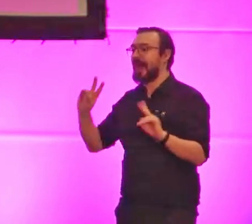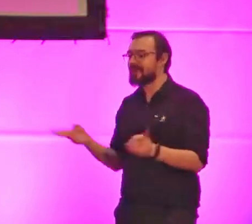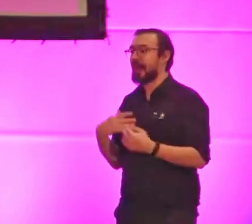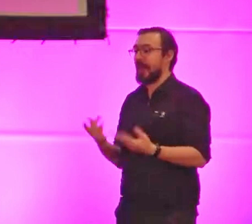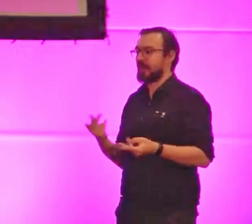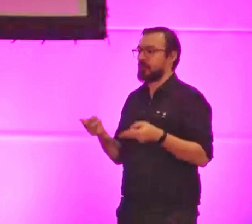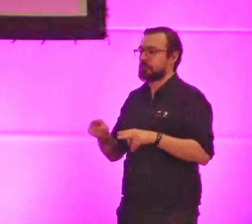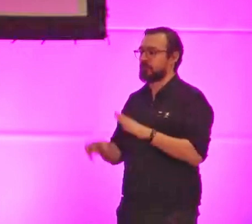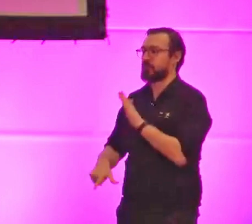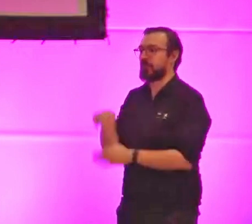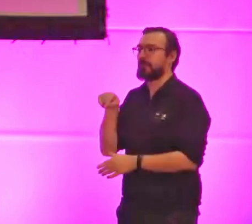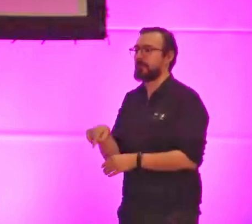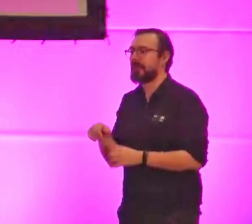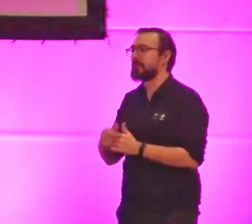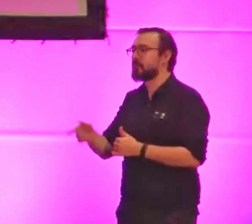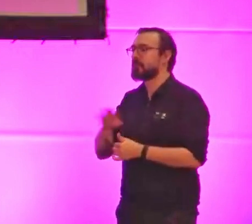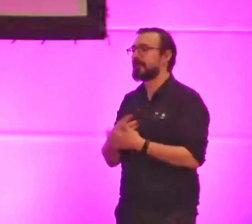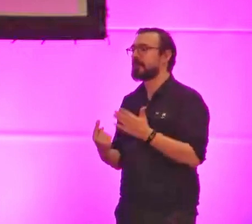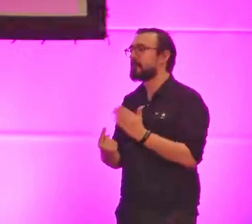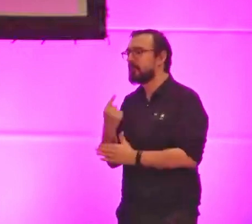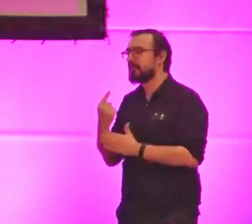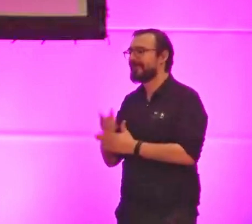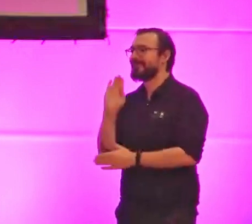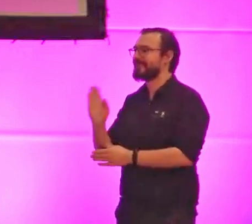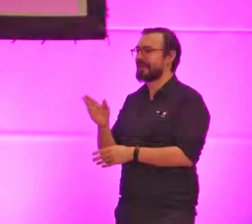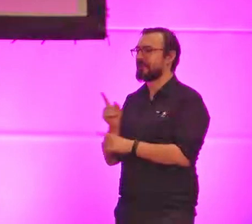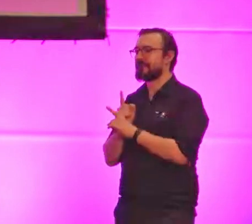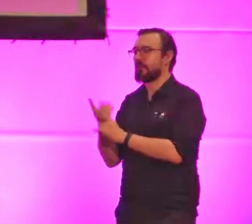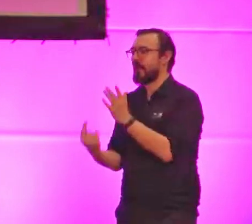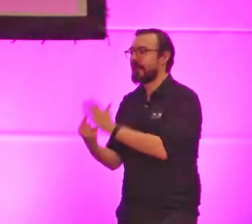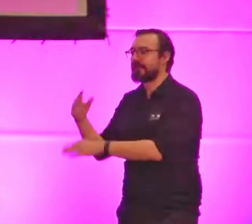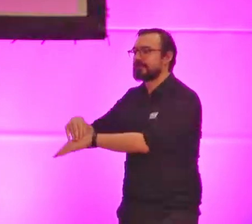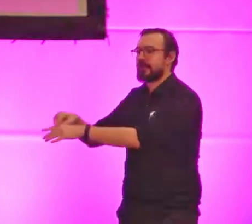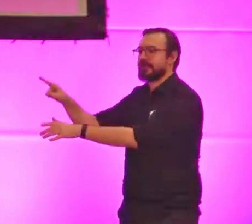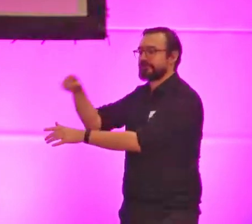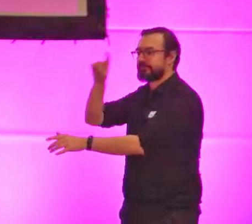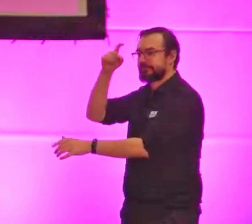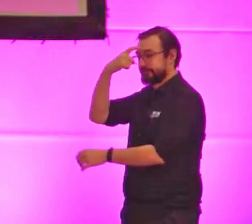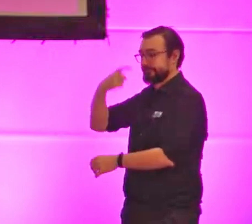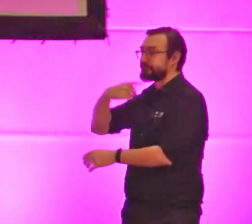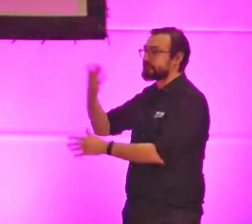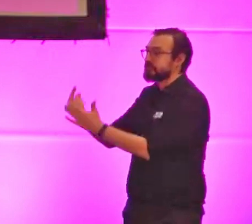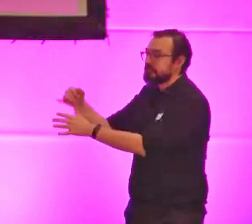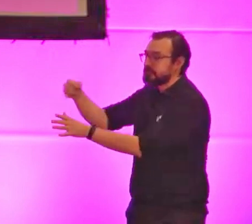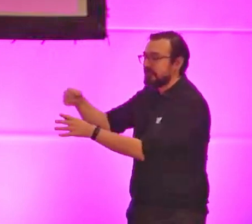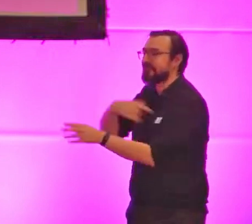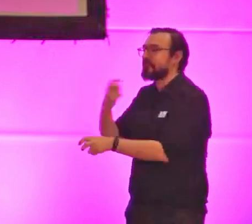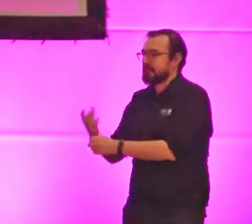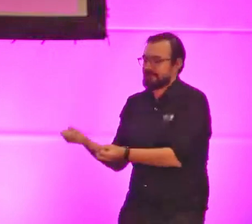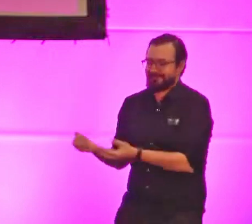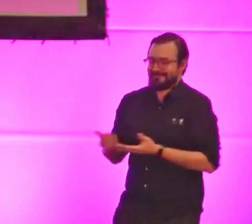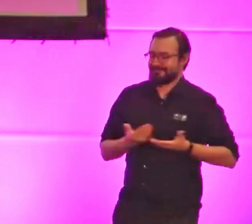det. De har ju inte möjlighet direkt att följa vad som sker i Sverige, och vi försöker ju då ge